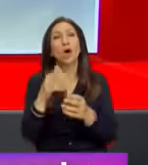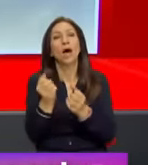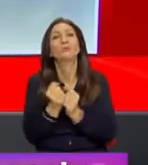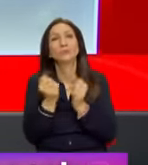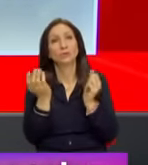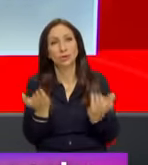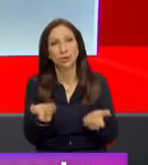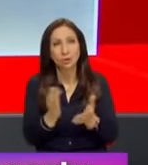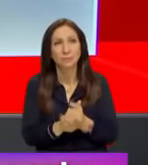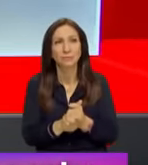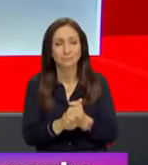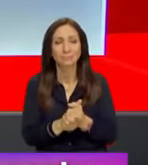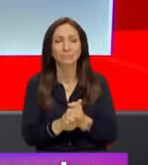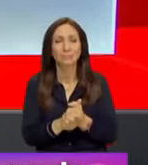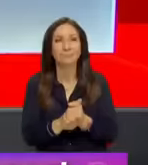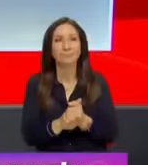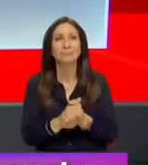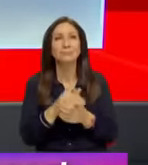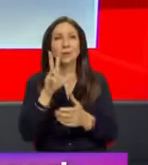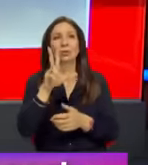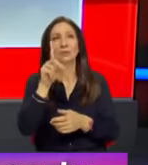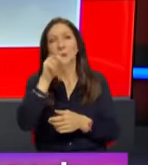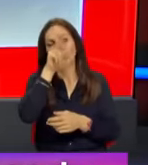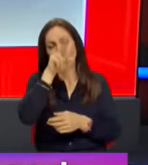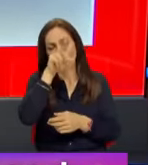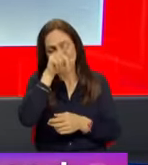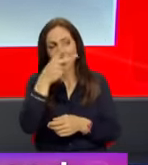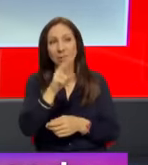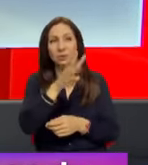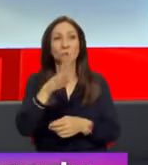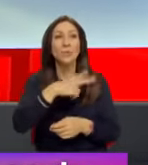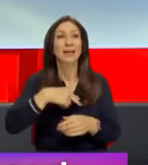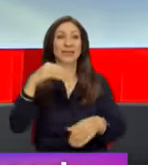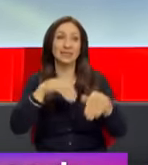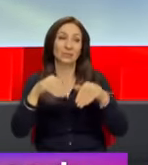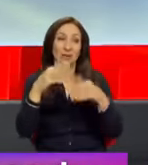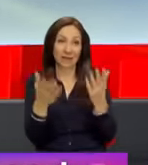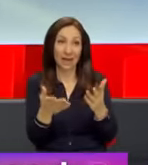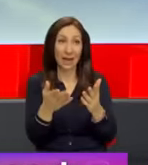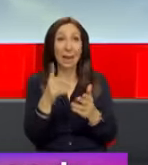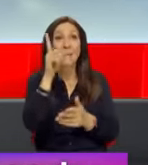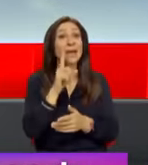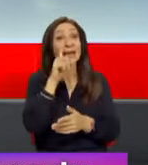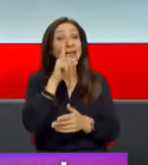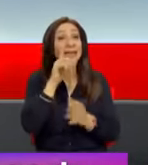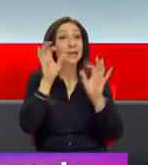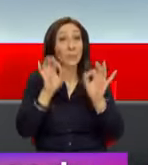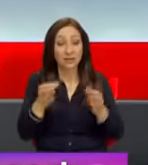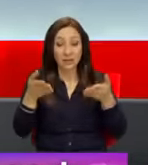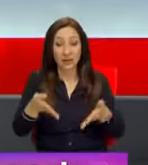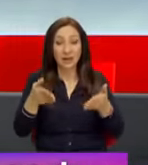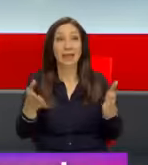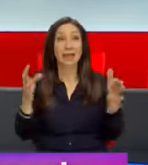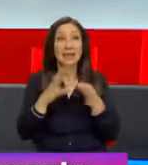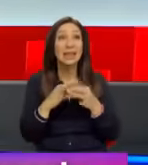%31,69'luk bir oy ile tamamladı 31 Mart 2024 yerel seçimlerini. 1 Nisan itibariyle ilgili